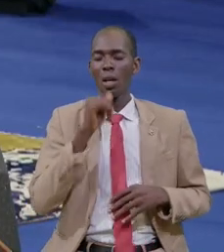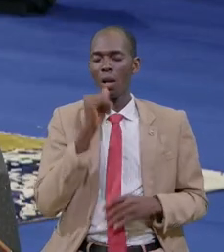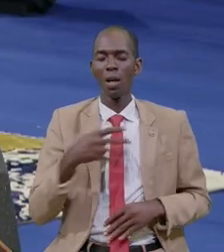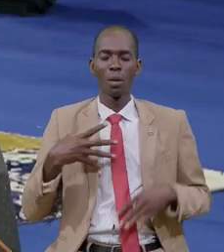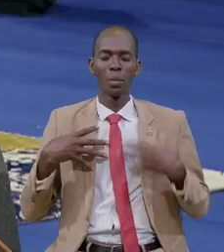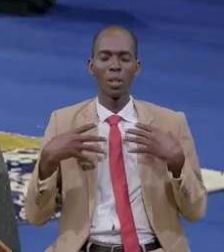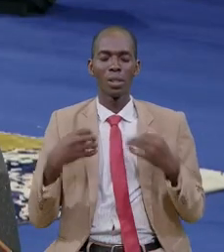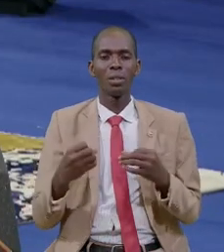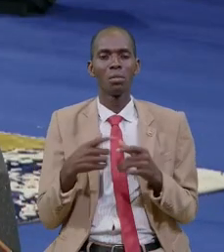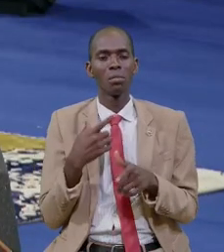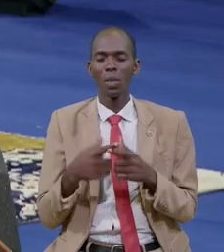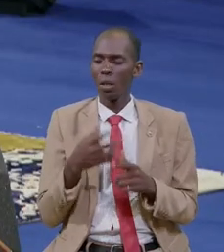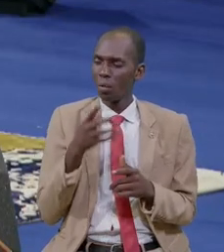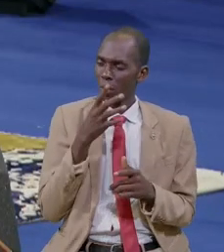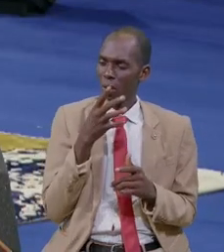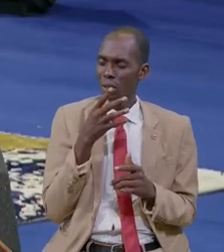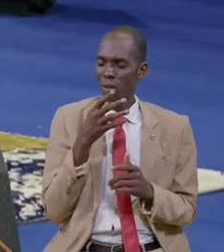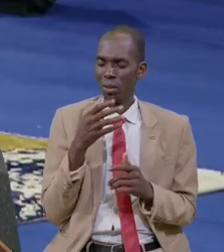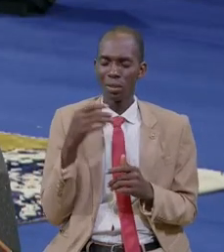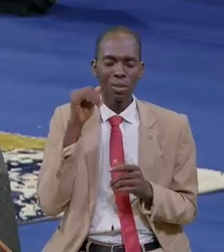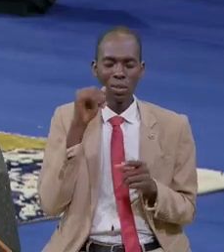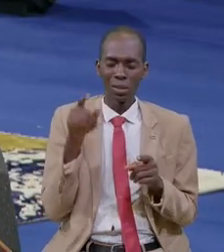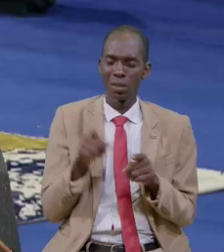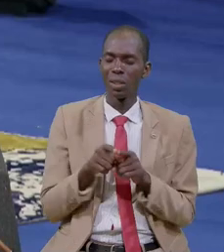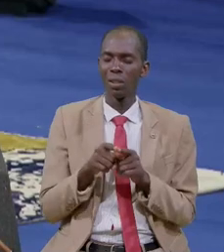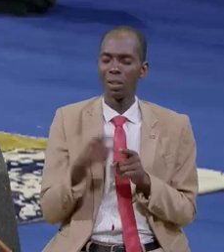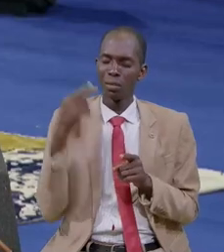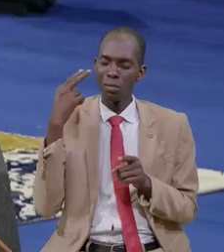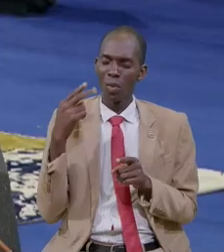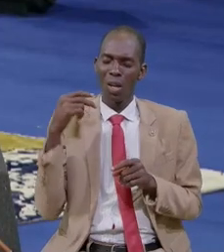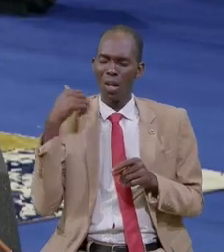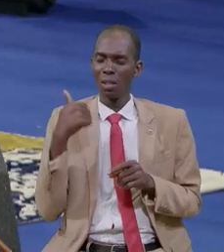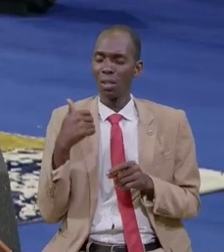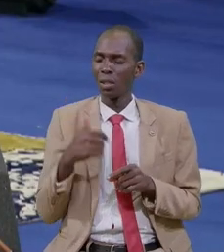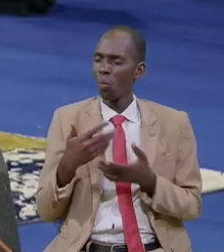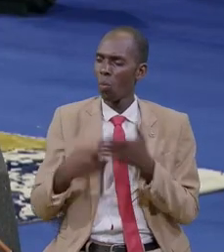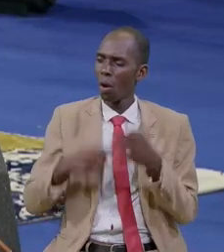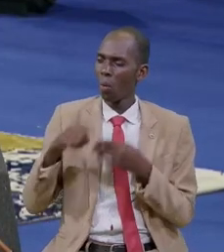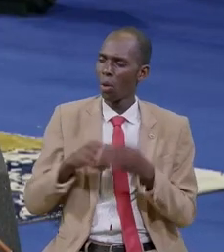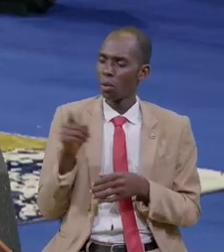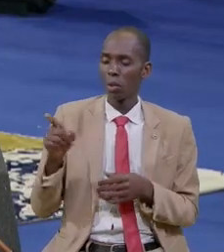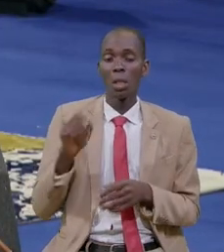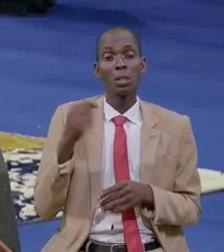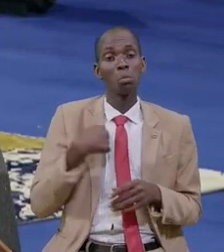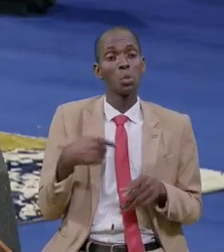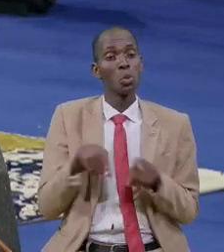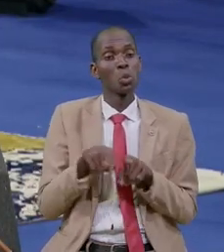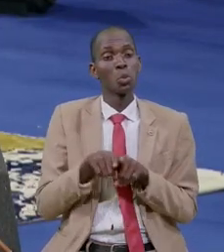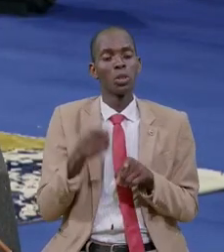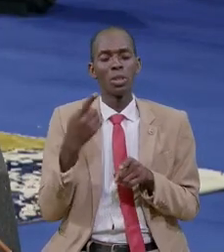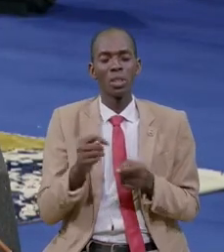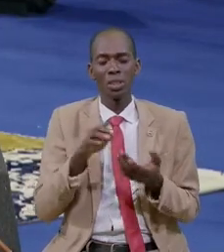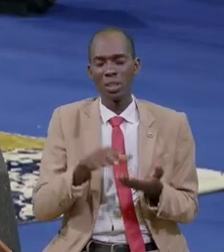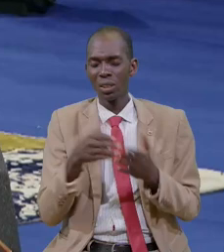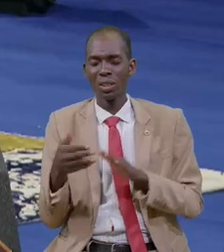Madame, sœur, maman, si tu le dis, moi aussi, la partie morte de